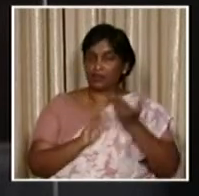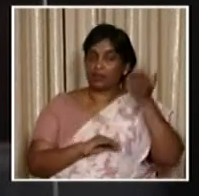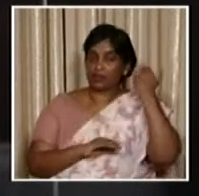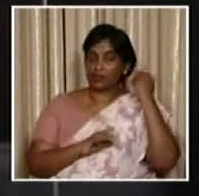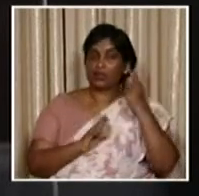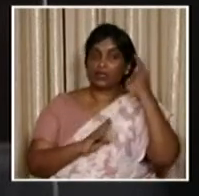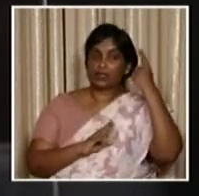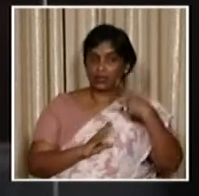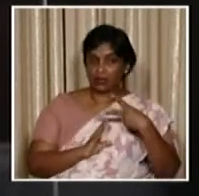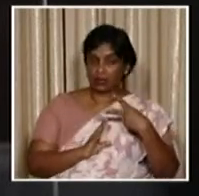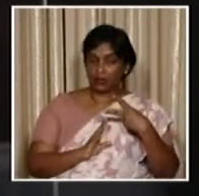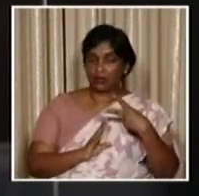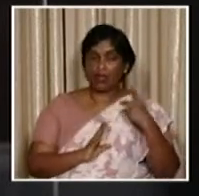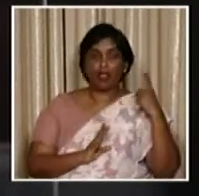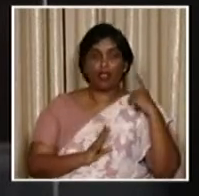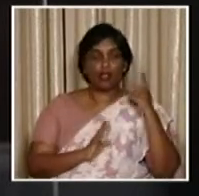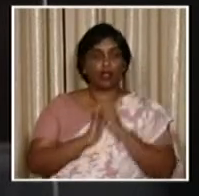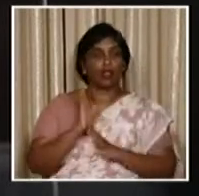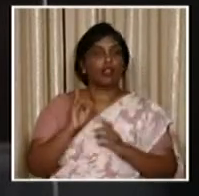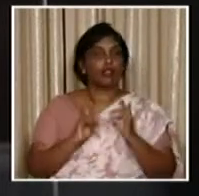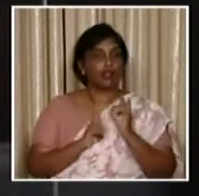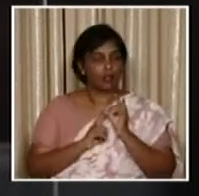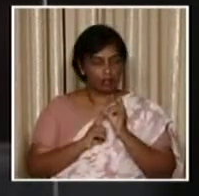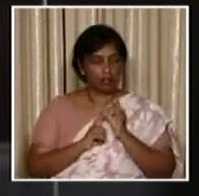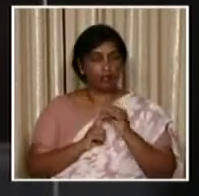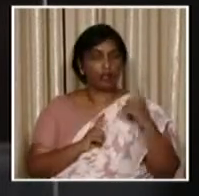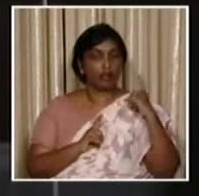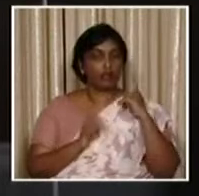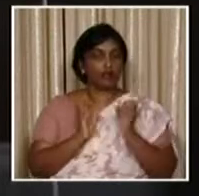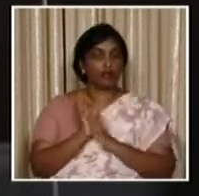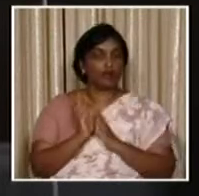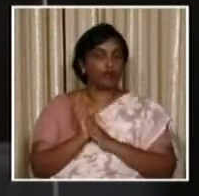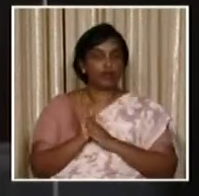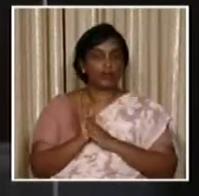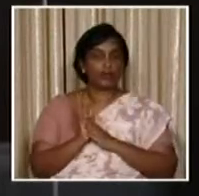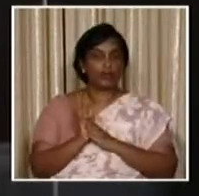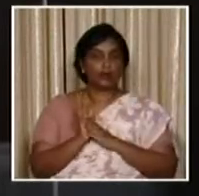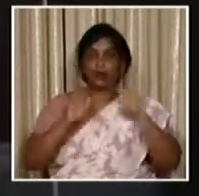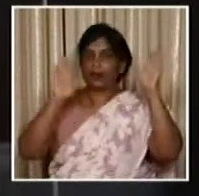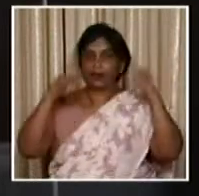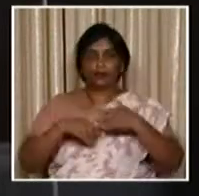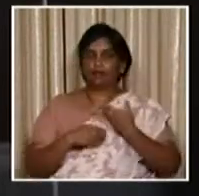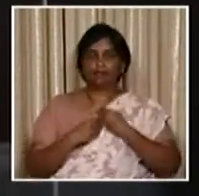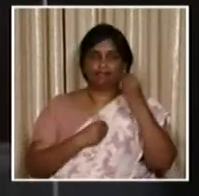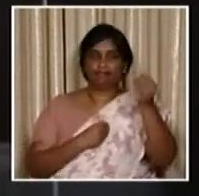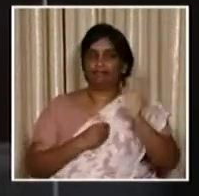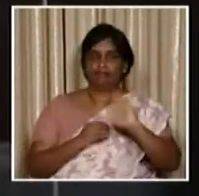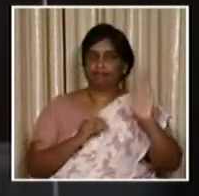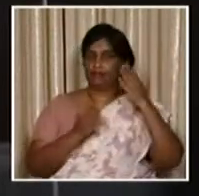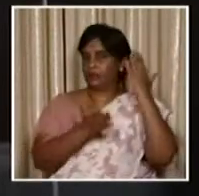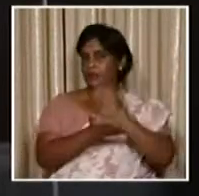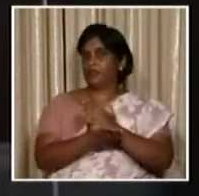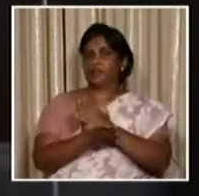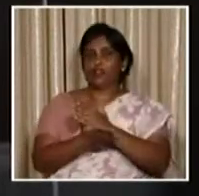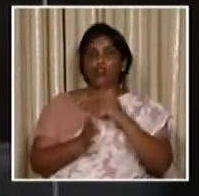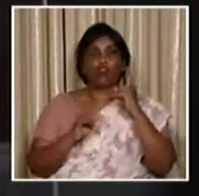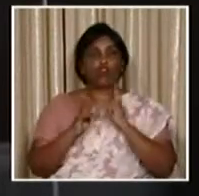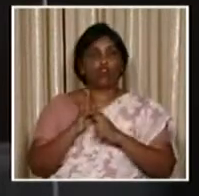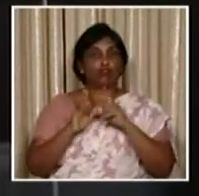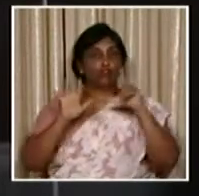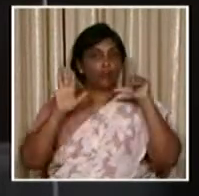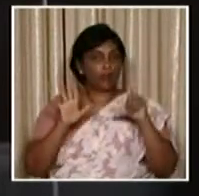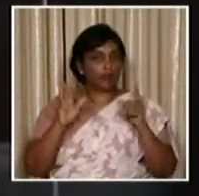bu niyojya, araksha agamati tat, araksha council itu ena duni nae, ekar nawatwa Oktober hati enda